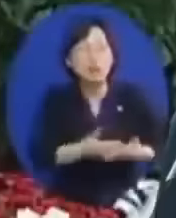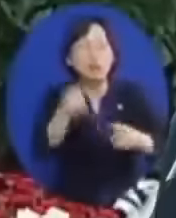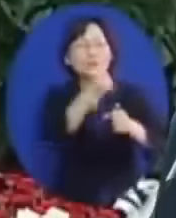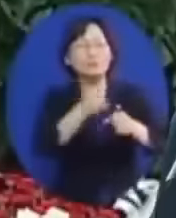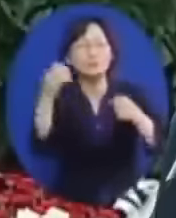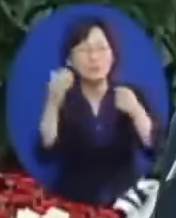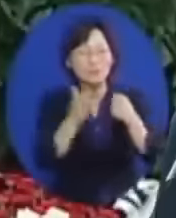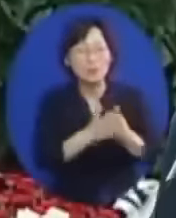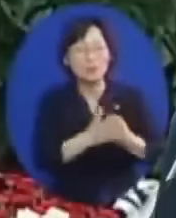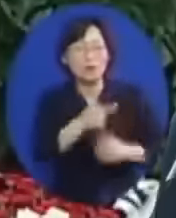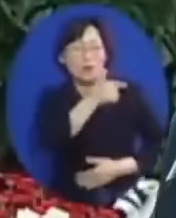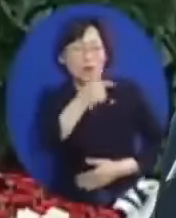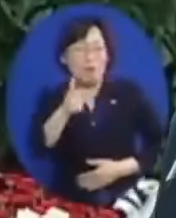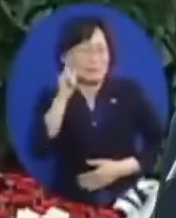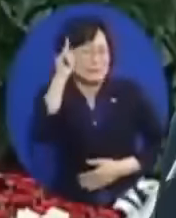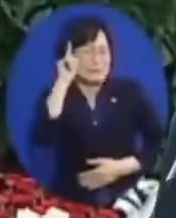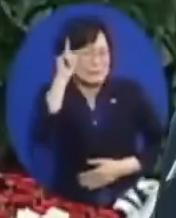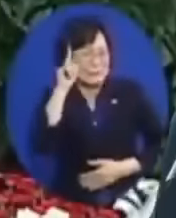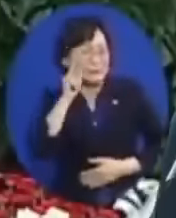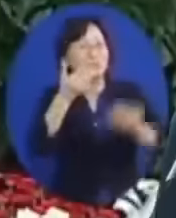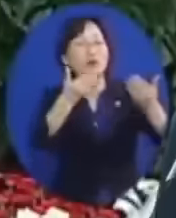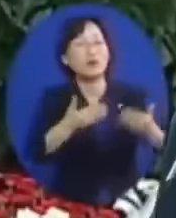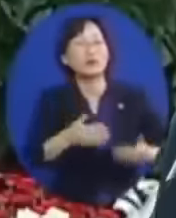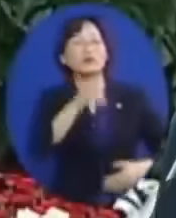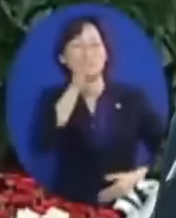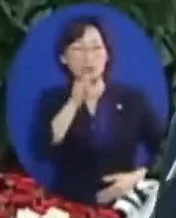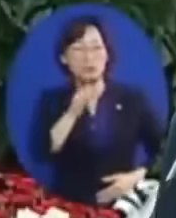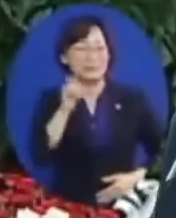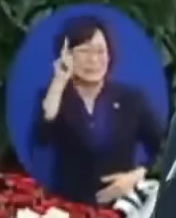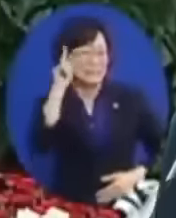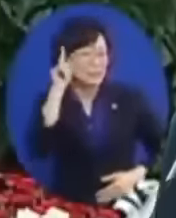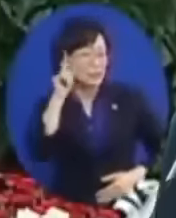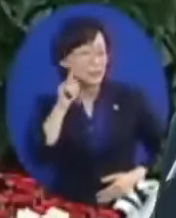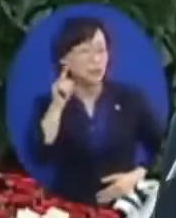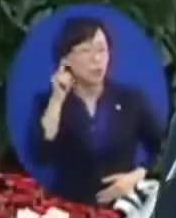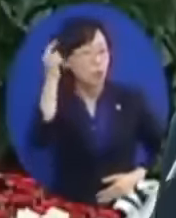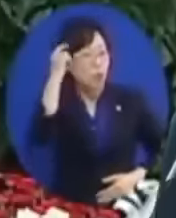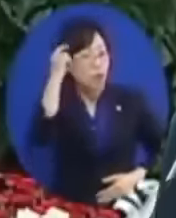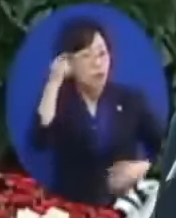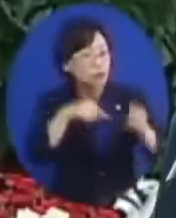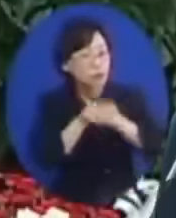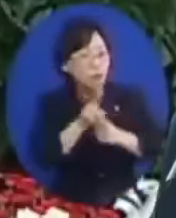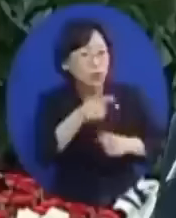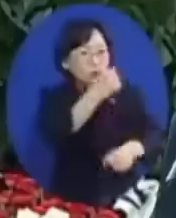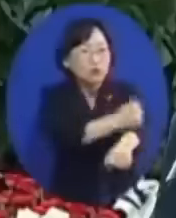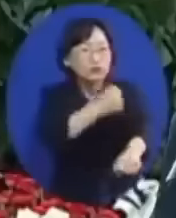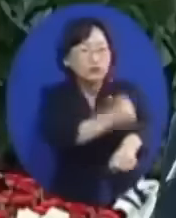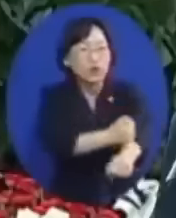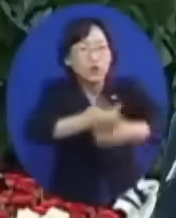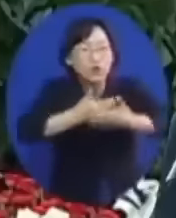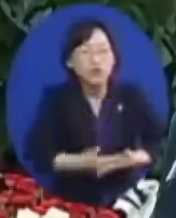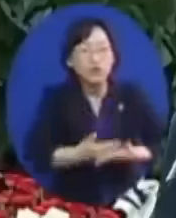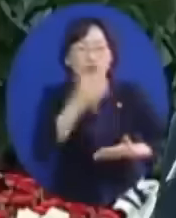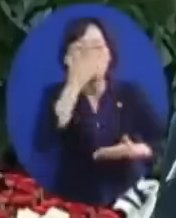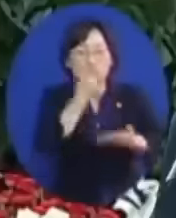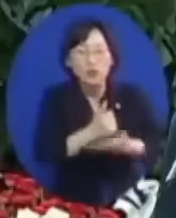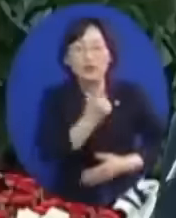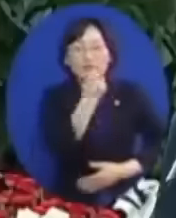때문에 굉장히 스트레스를 받고 있는 것입니다. 스트레스가 어디서 오느냐? 수고하고 무거운